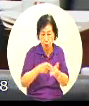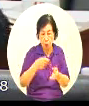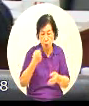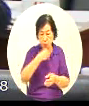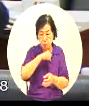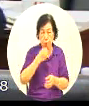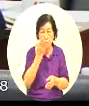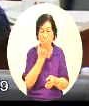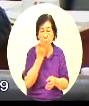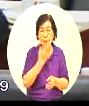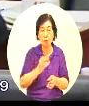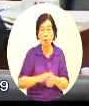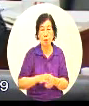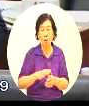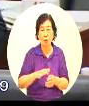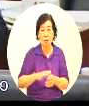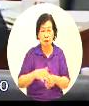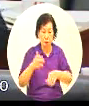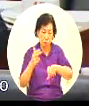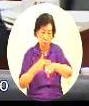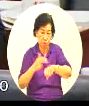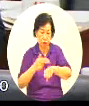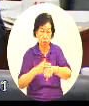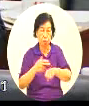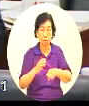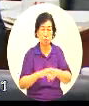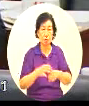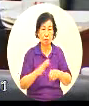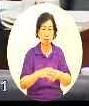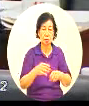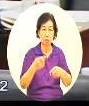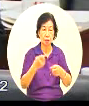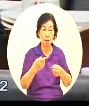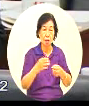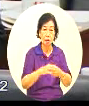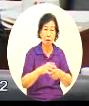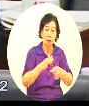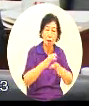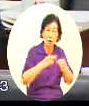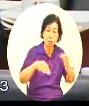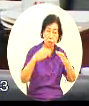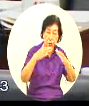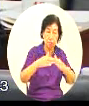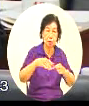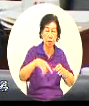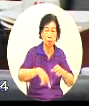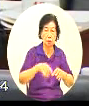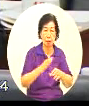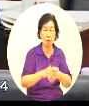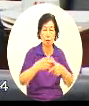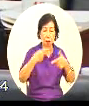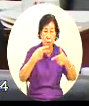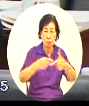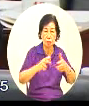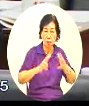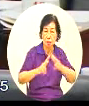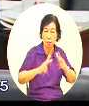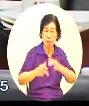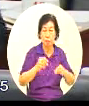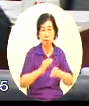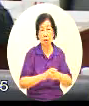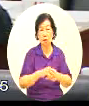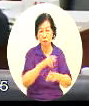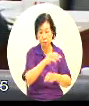验。要伫即个附近有人物工业区、大社工业区、有人才工业区、搁有人物工业区，吼、哦，搁产业